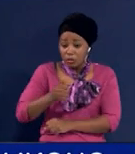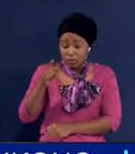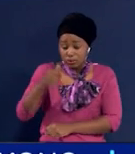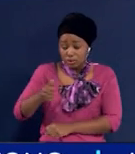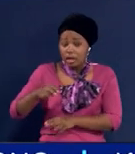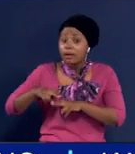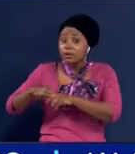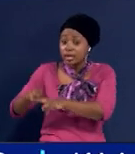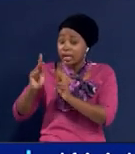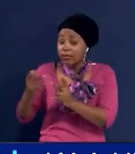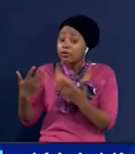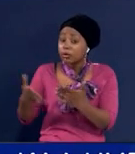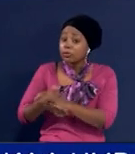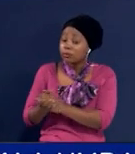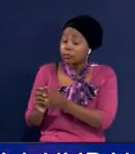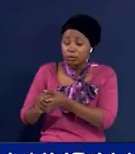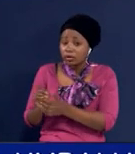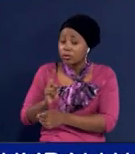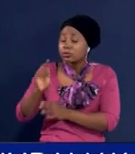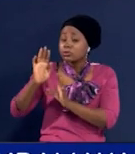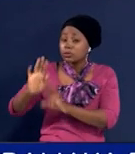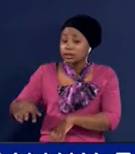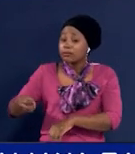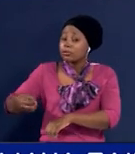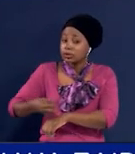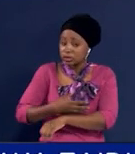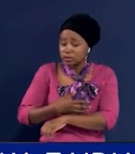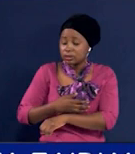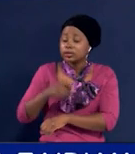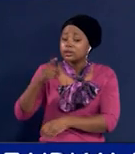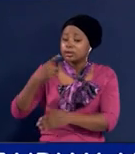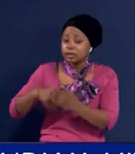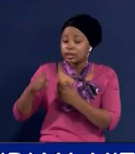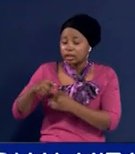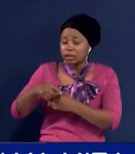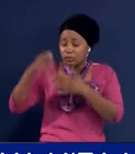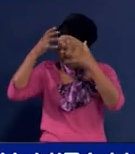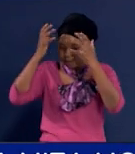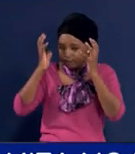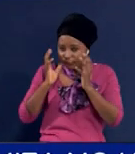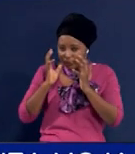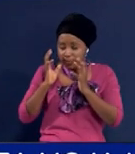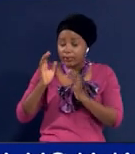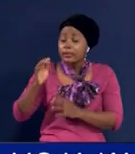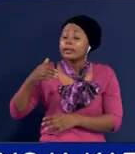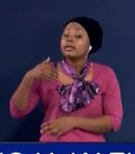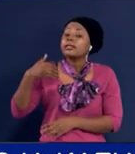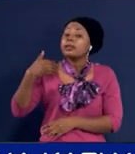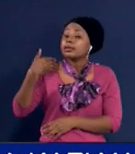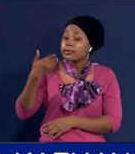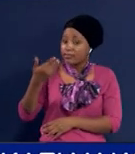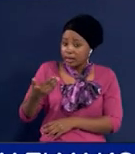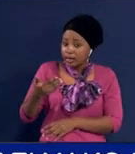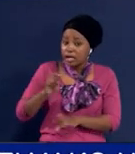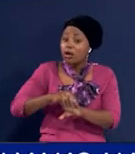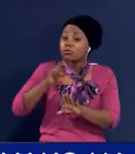kama ulinawa mikono, maana yake hautaacha maambukizi kwenye ile kofia ngumu. Na baada ya kushuka